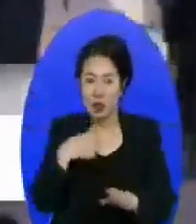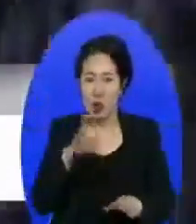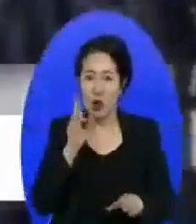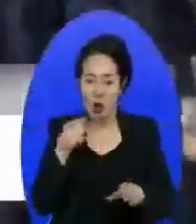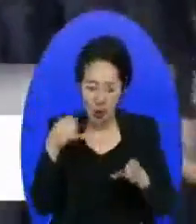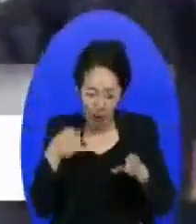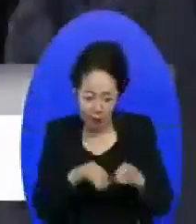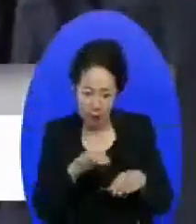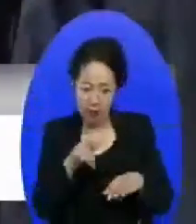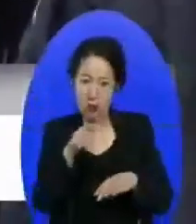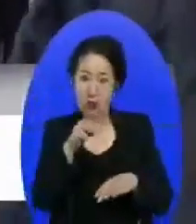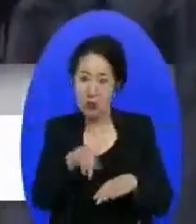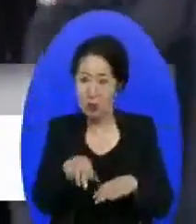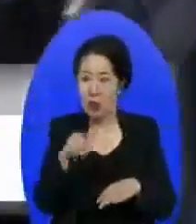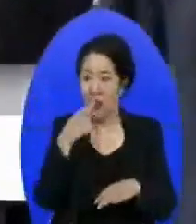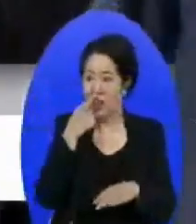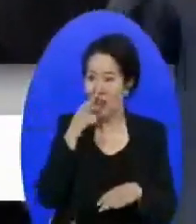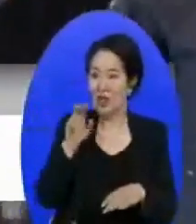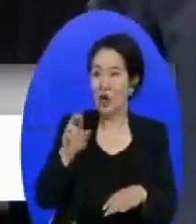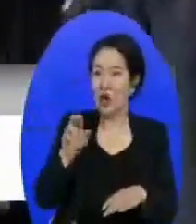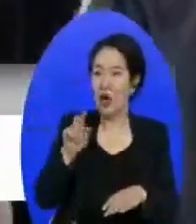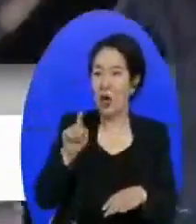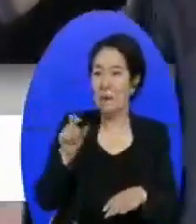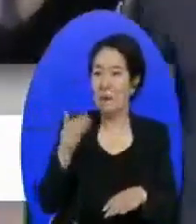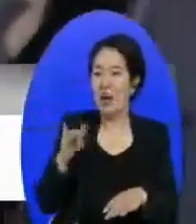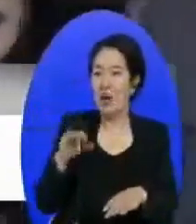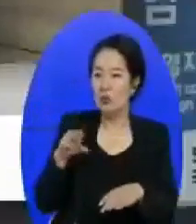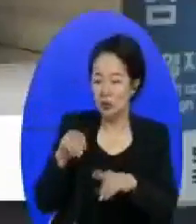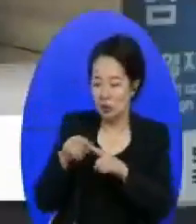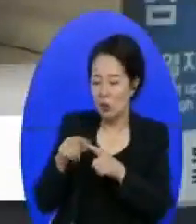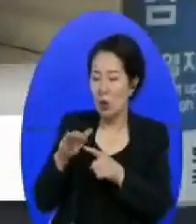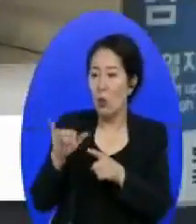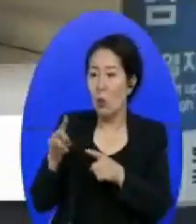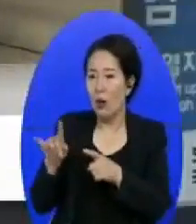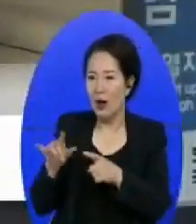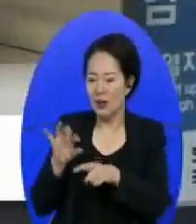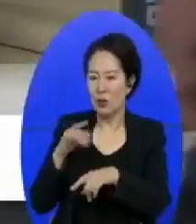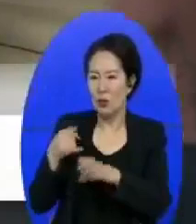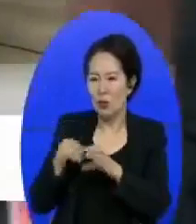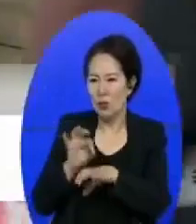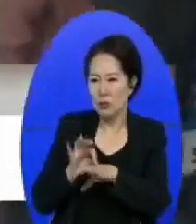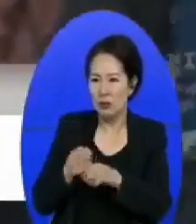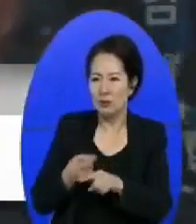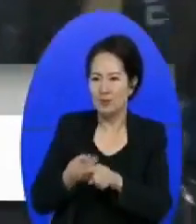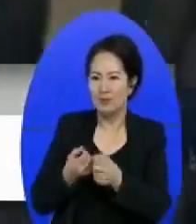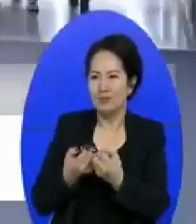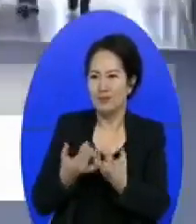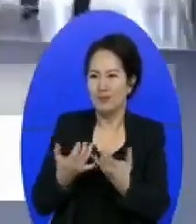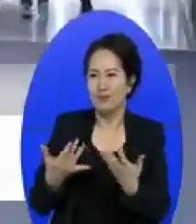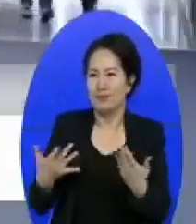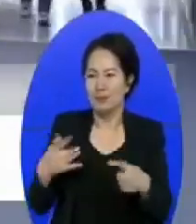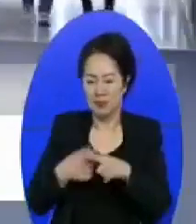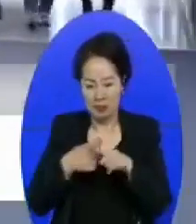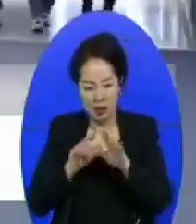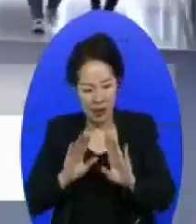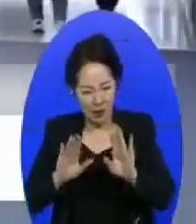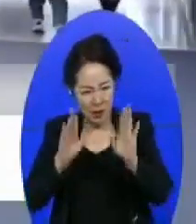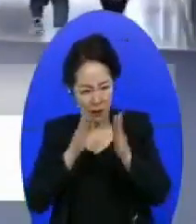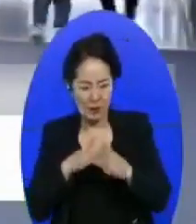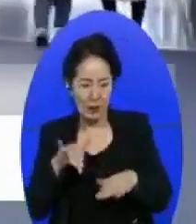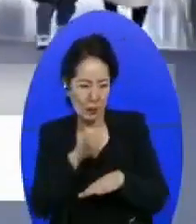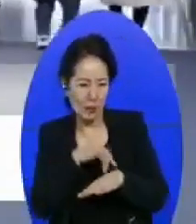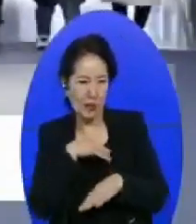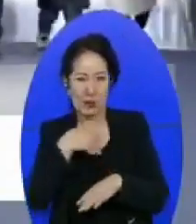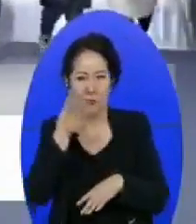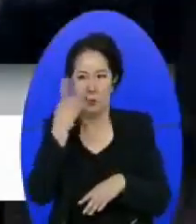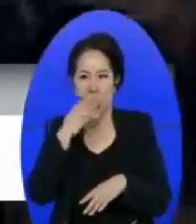Коронавирусын голомтод бүс хятадын хүбээ мужийн Ухаан хотод вирусын халдвар авсан тохиолдол нэмэгдсээр байгаа нь зарим улс орнуудыг бас түгшээж байна.